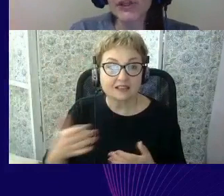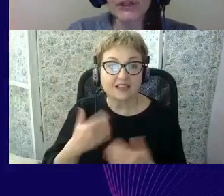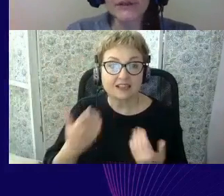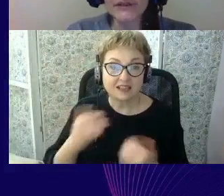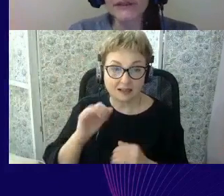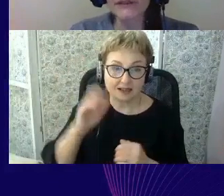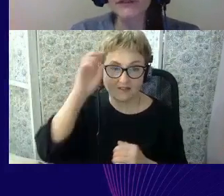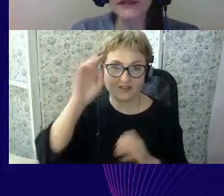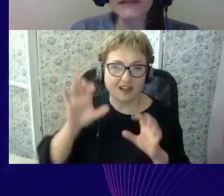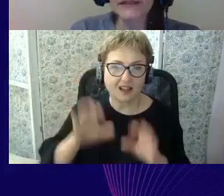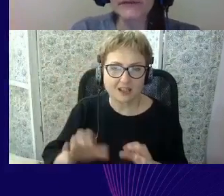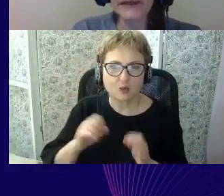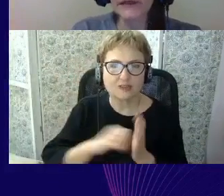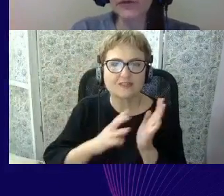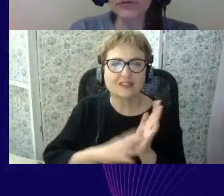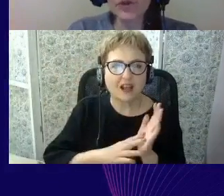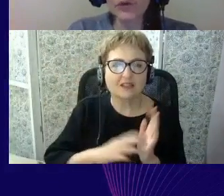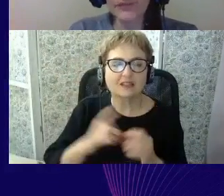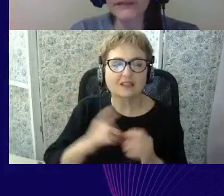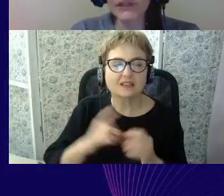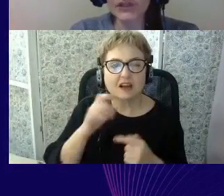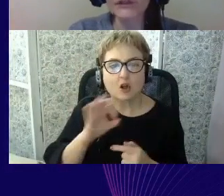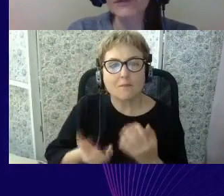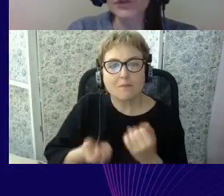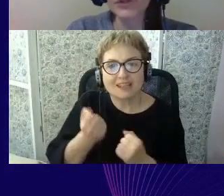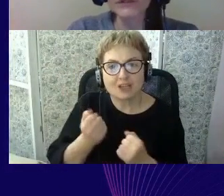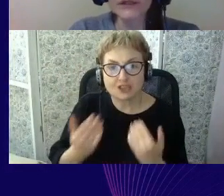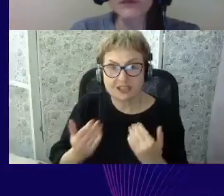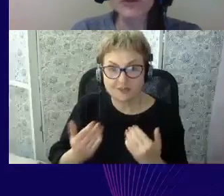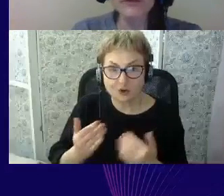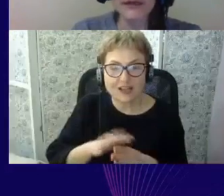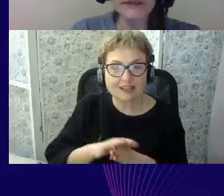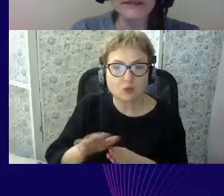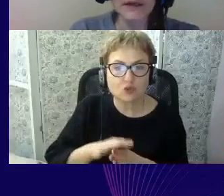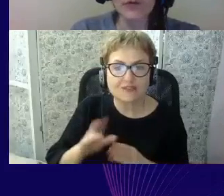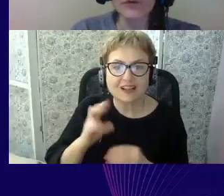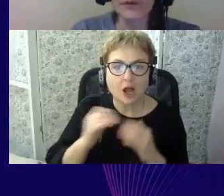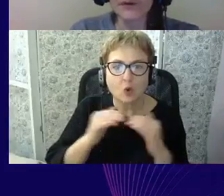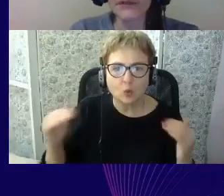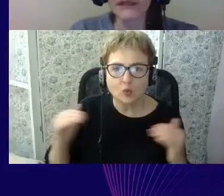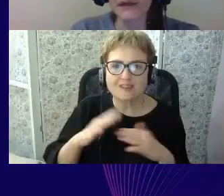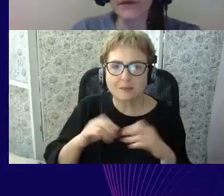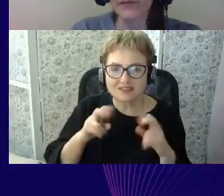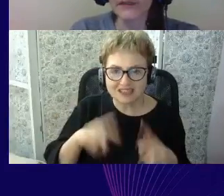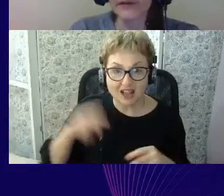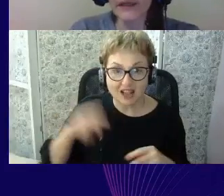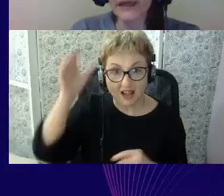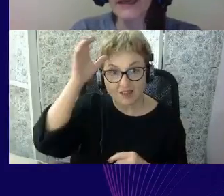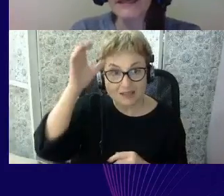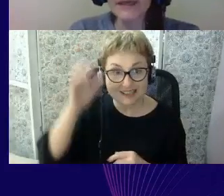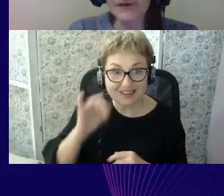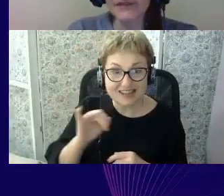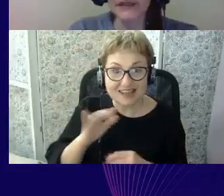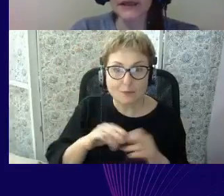социальной защите в статье 19 говорит о том, что поддержка на сегодняшний день осуществляется на уровне профессионального